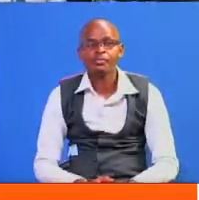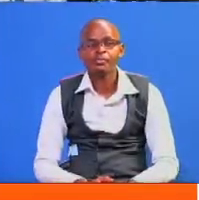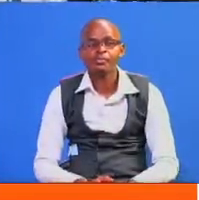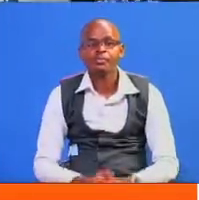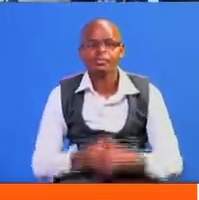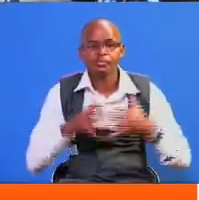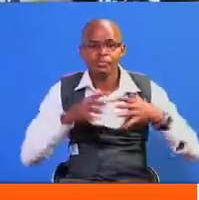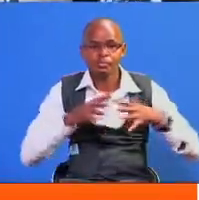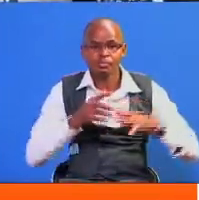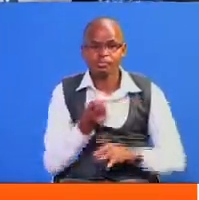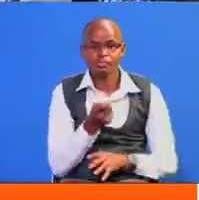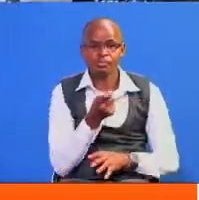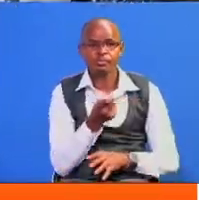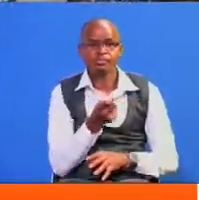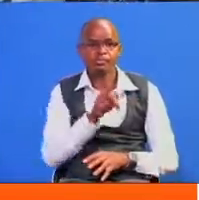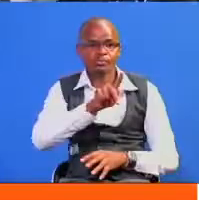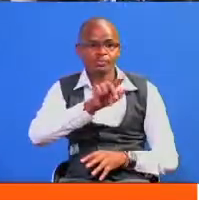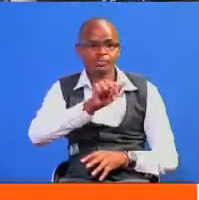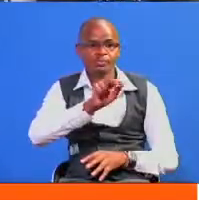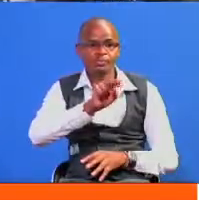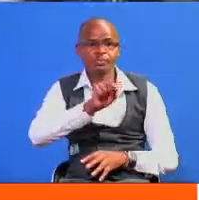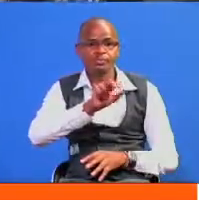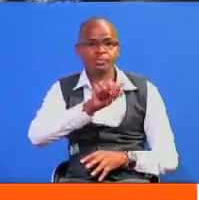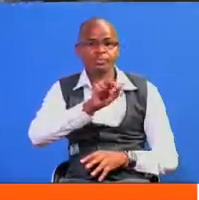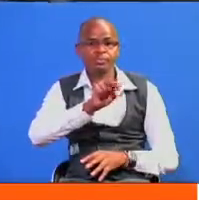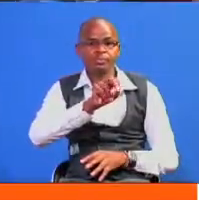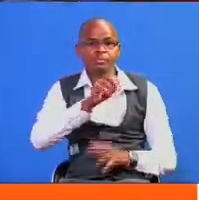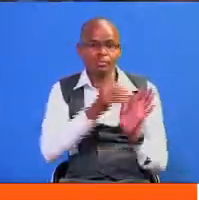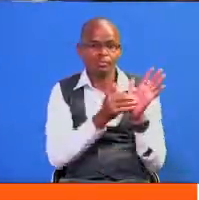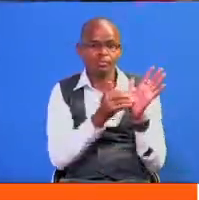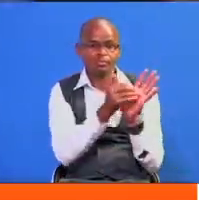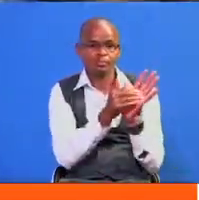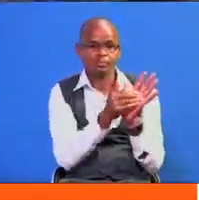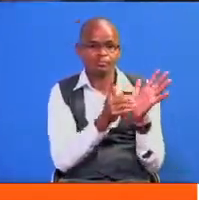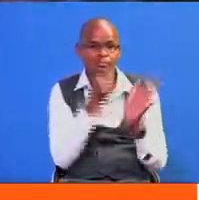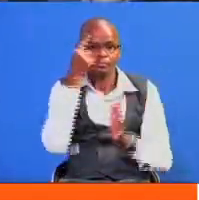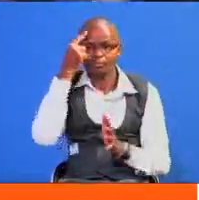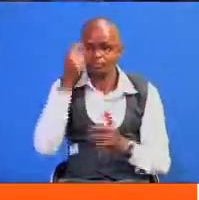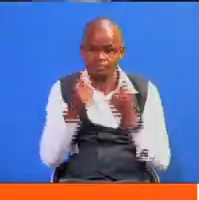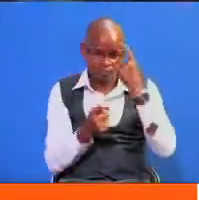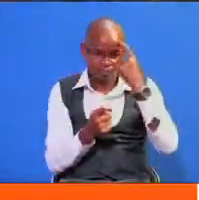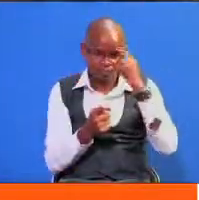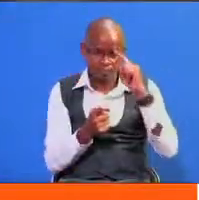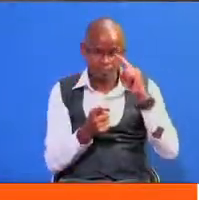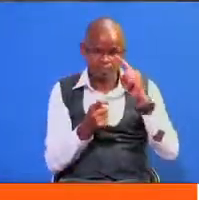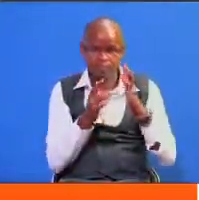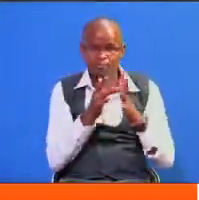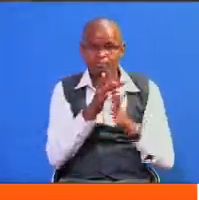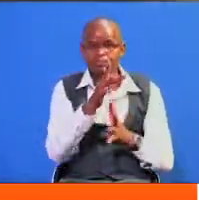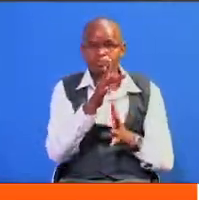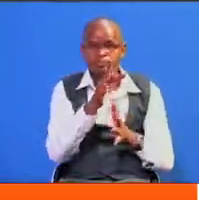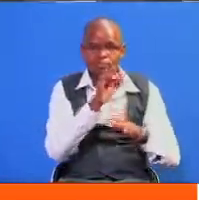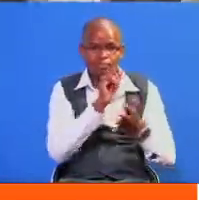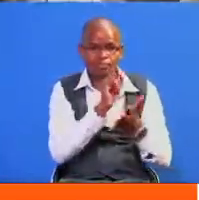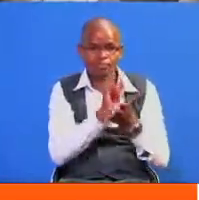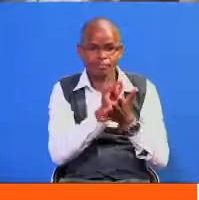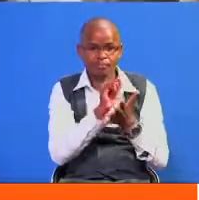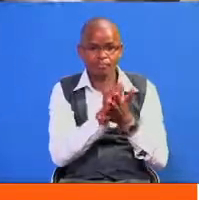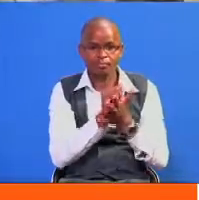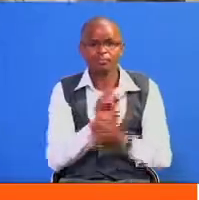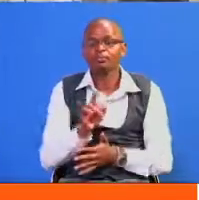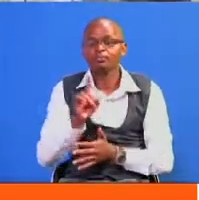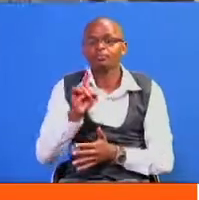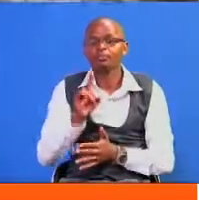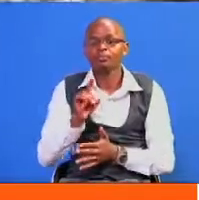Wakazi wa makazi duni ya Kaanani katika kaunti ya Machakos wamepinga ilani ya kufukuzwa inayodaiwa kutolewa kwao